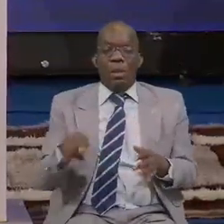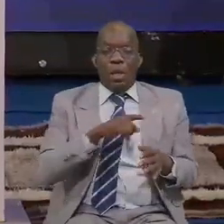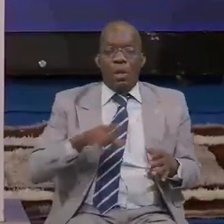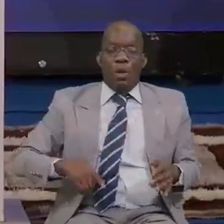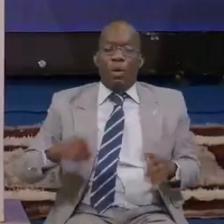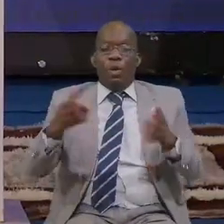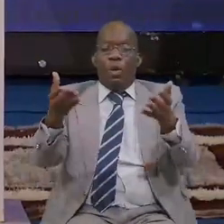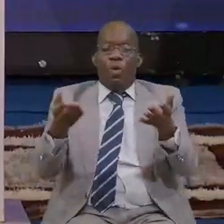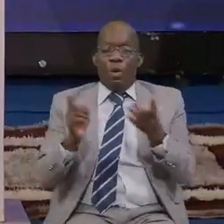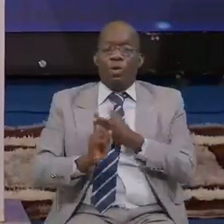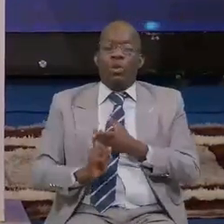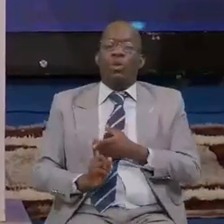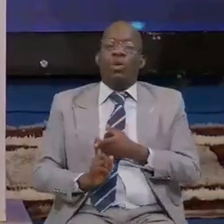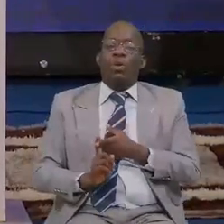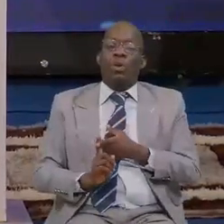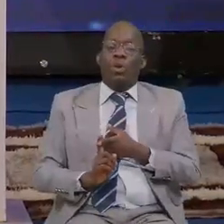passer